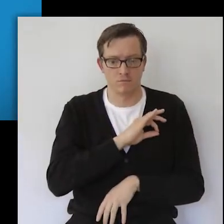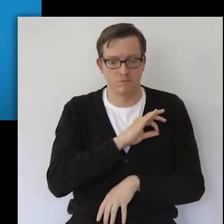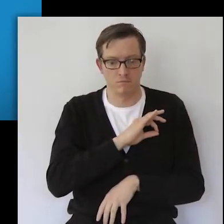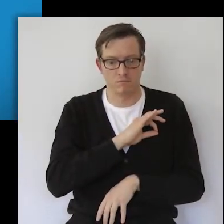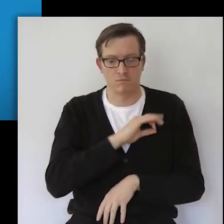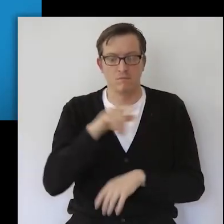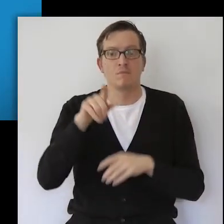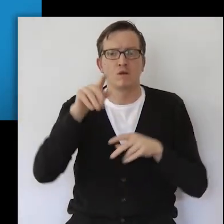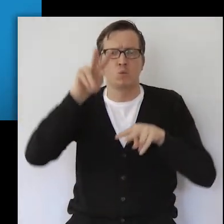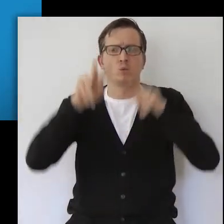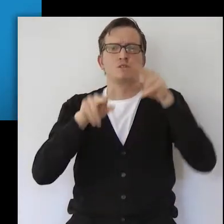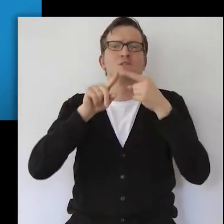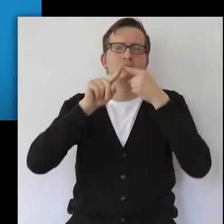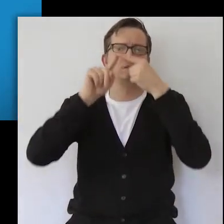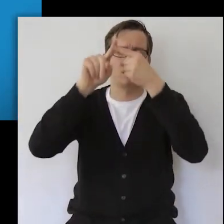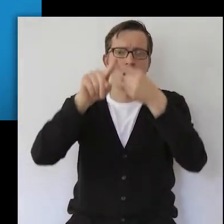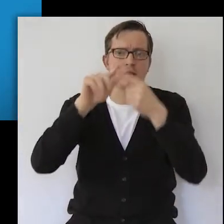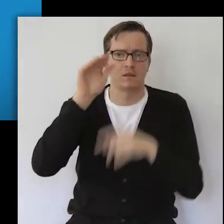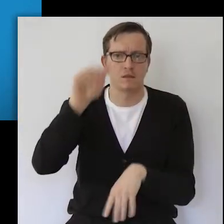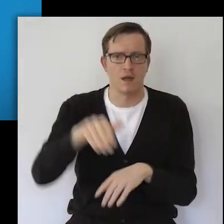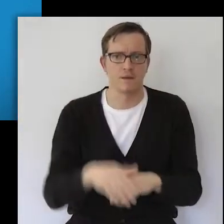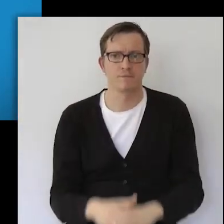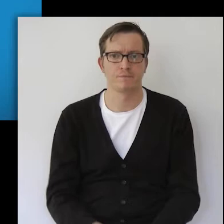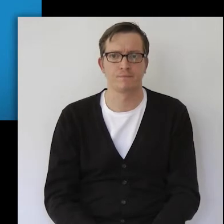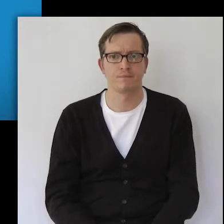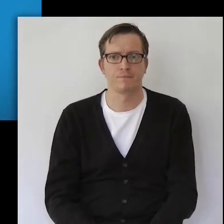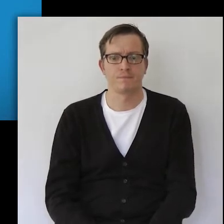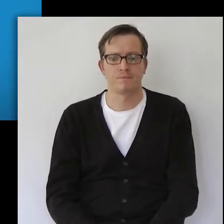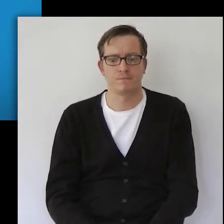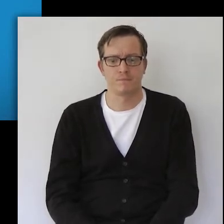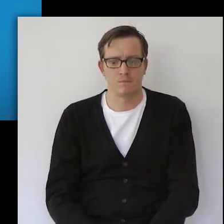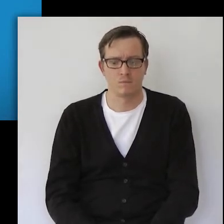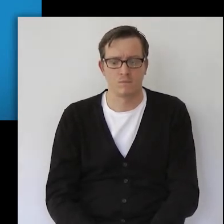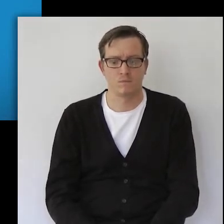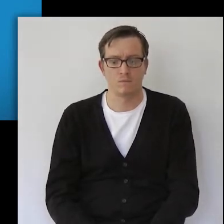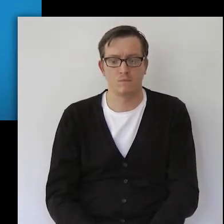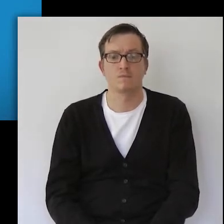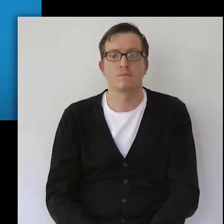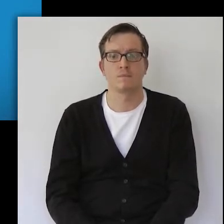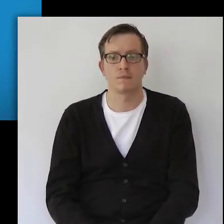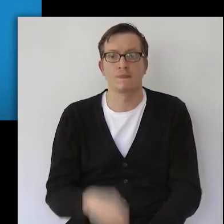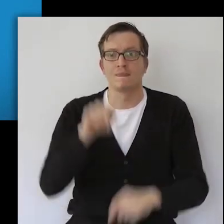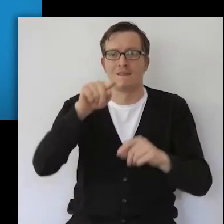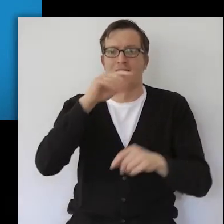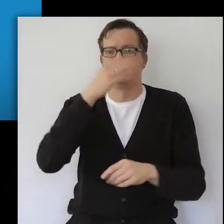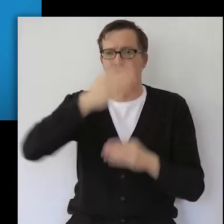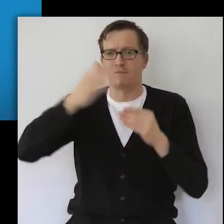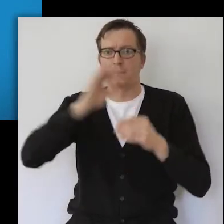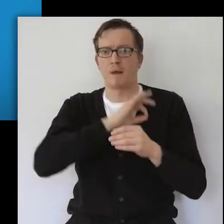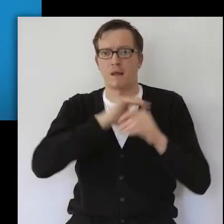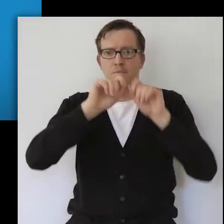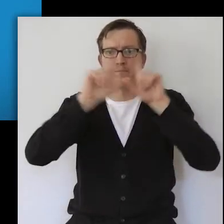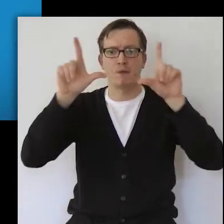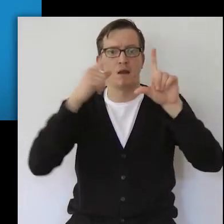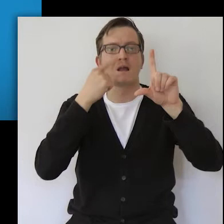diese Parteien haben unterschiedliche Ziele jede Partei hat ein Bild